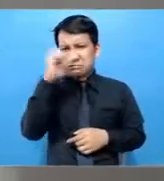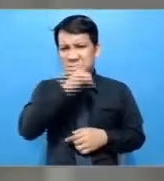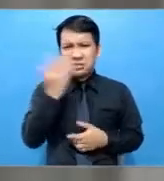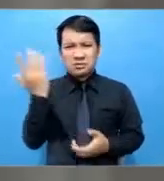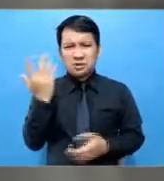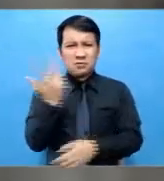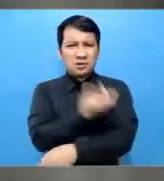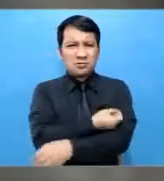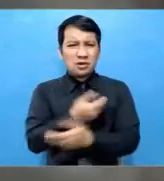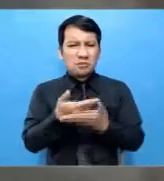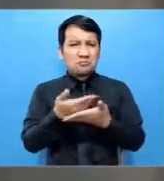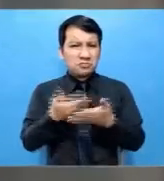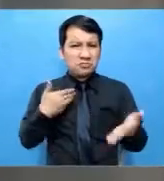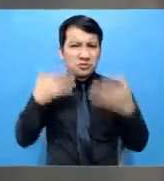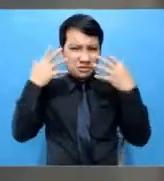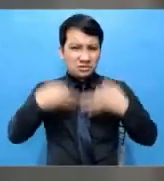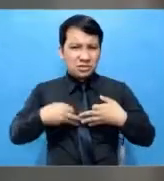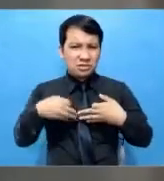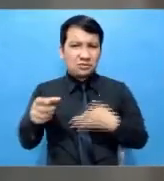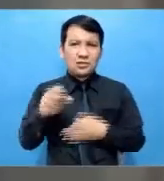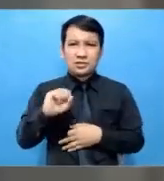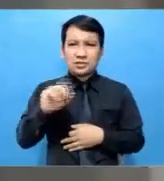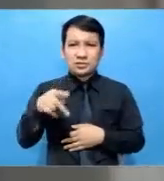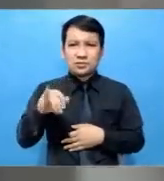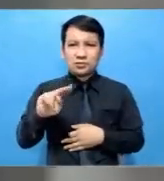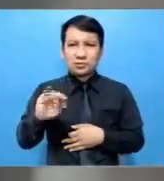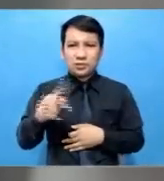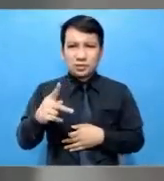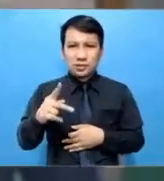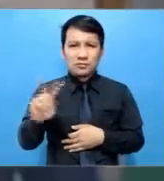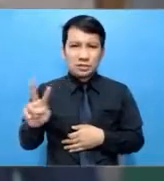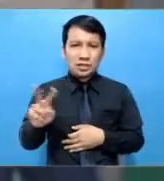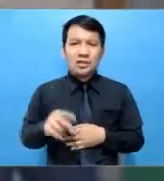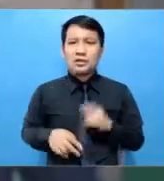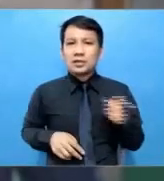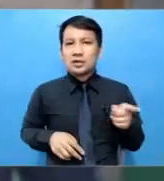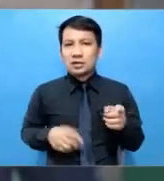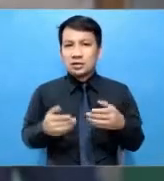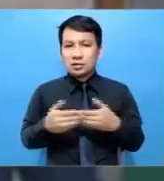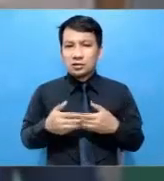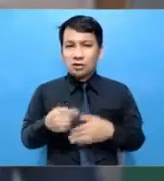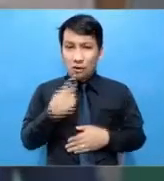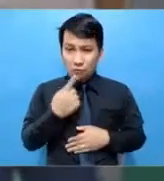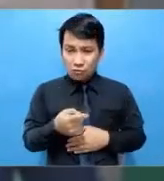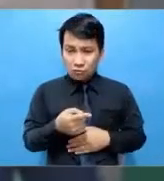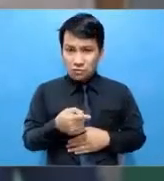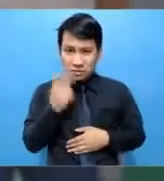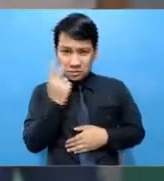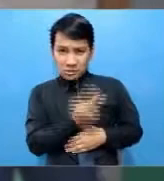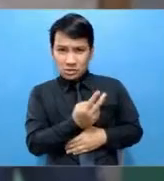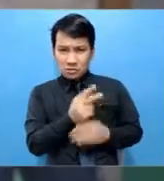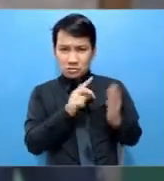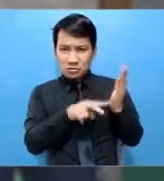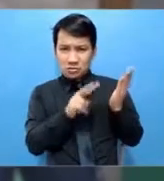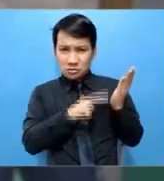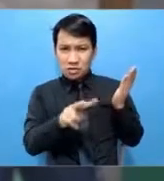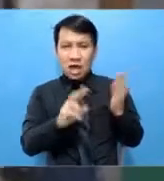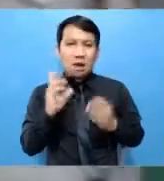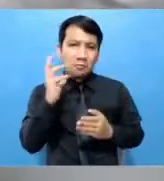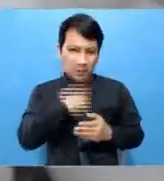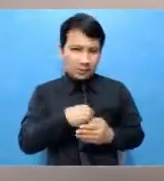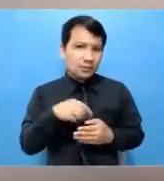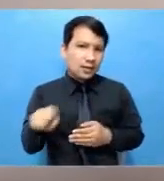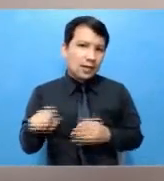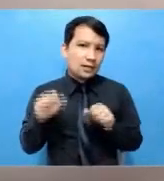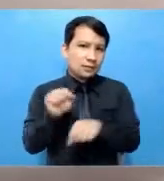bago nagdesisyong magpaturok ng Sputnik V. Yung Sputnik naman po, nakita ko survey na maganda naman po yung